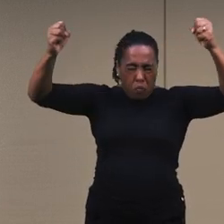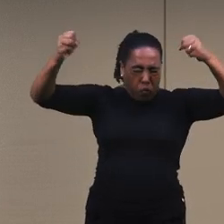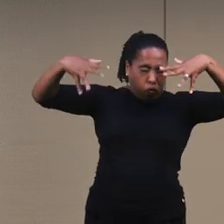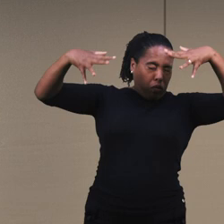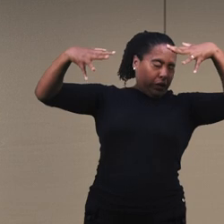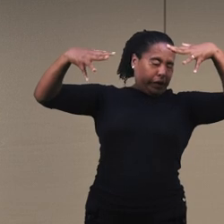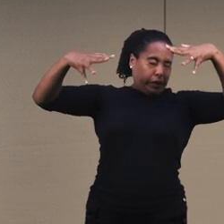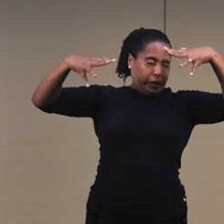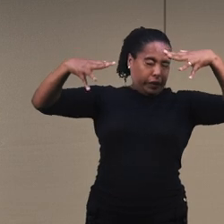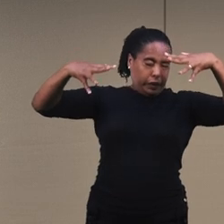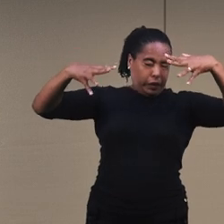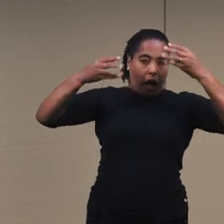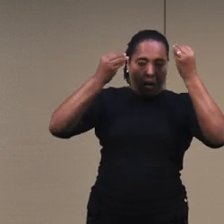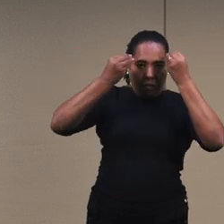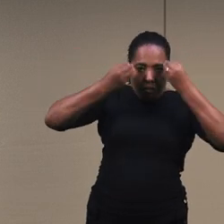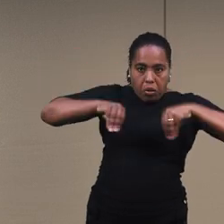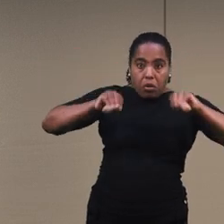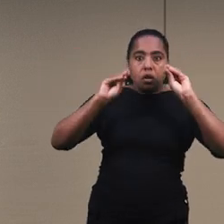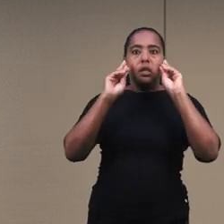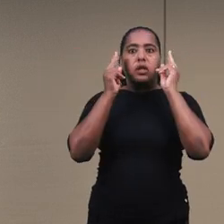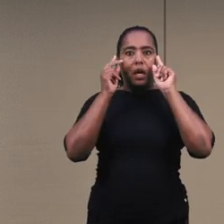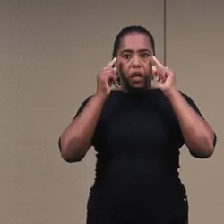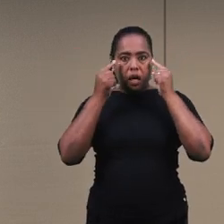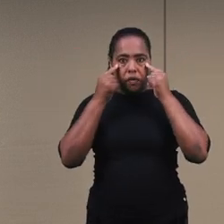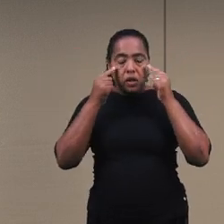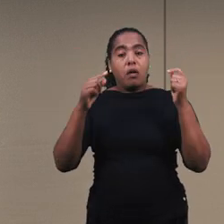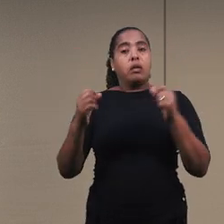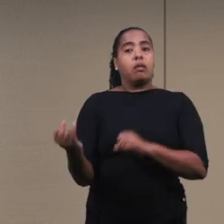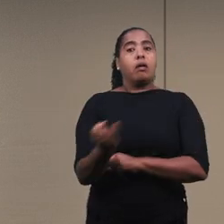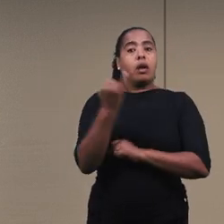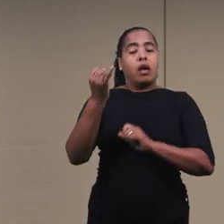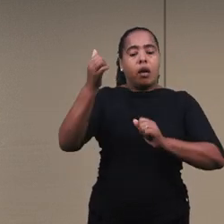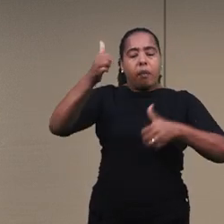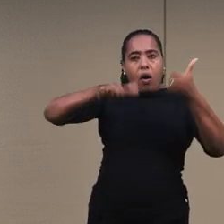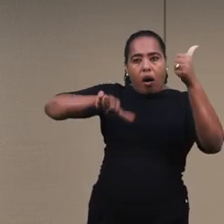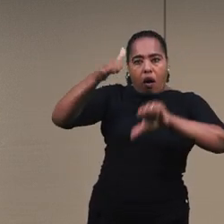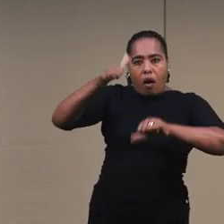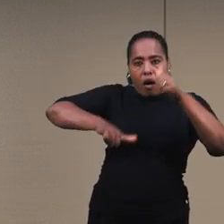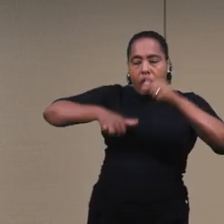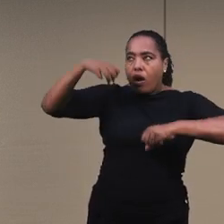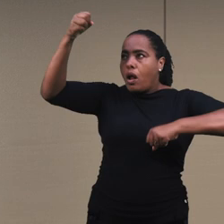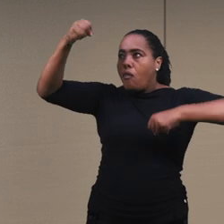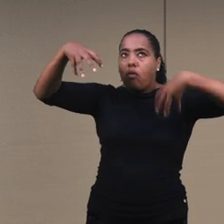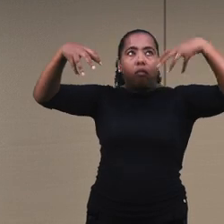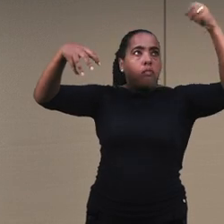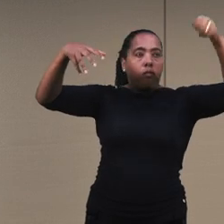la lumière elle est trop forte, elle cause aussi des problèmes. Donc, il est important d'évaluer sa